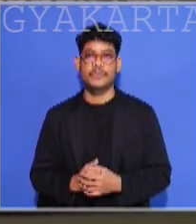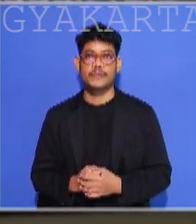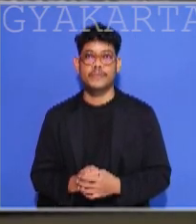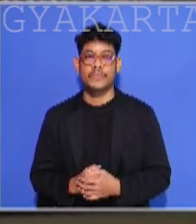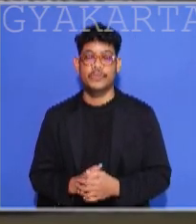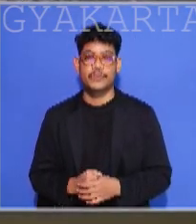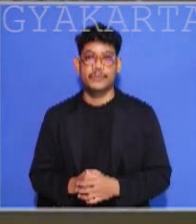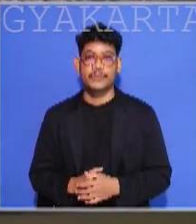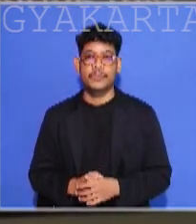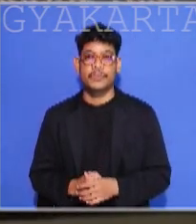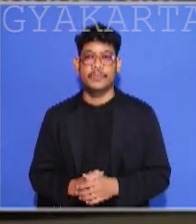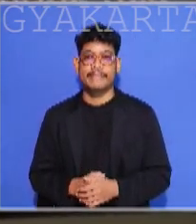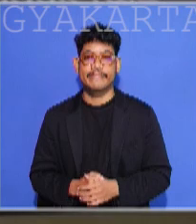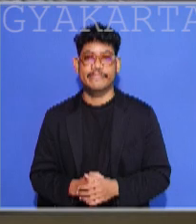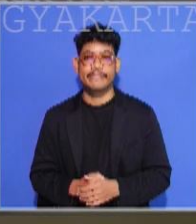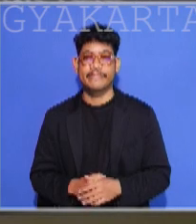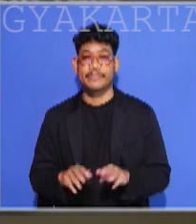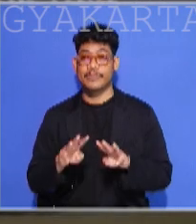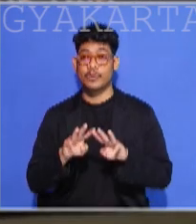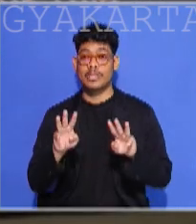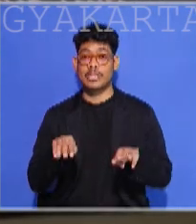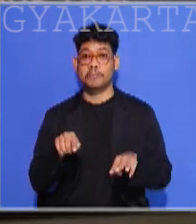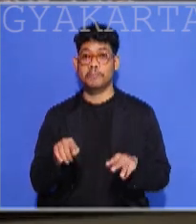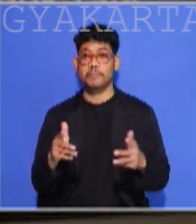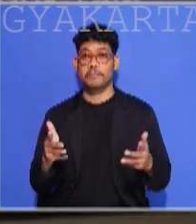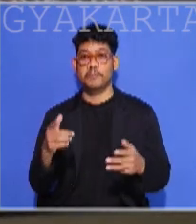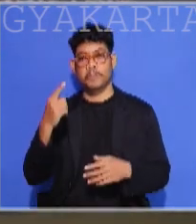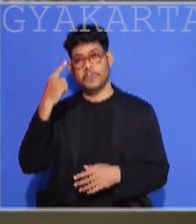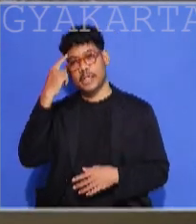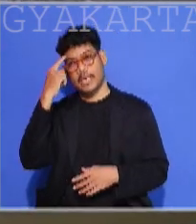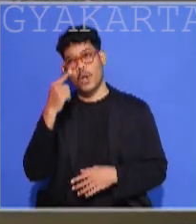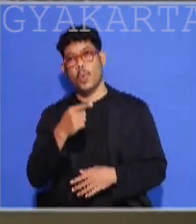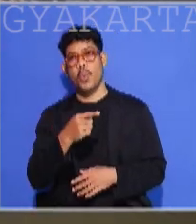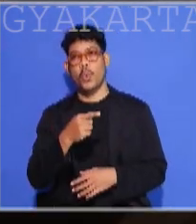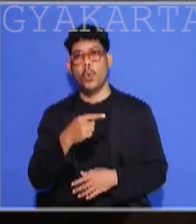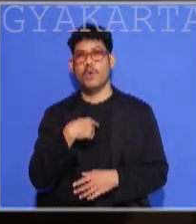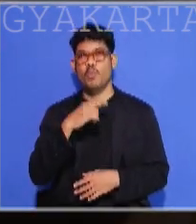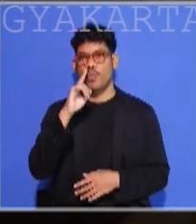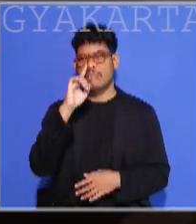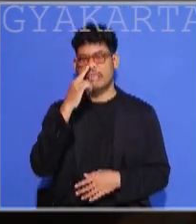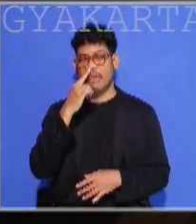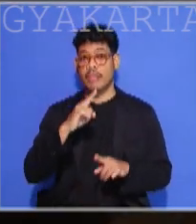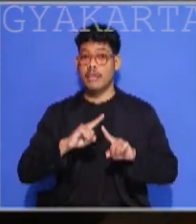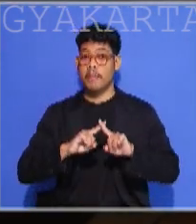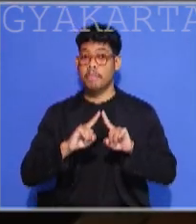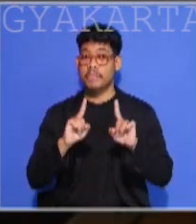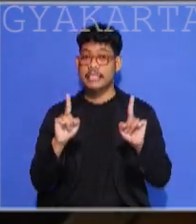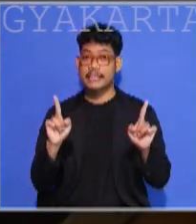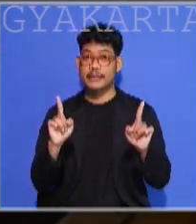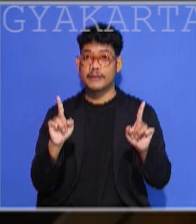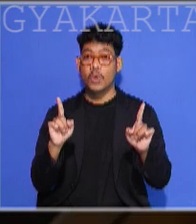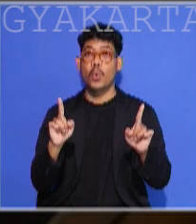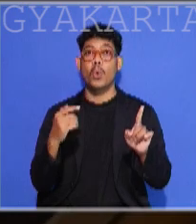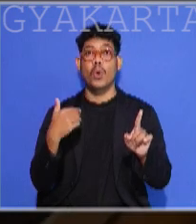museum museum seringkali dianggap sebagai tempat yang membusankan dan monoton namun anggapan ini memudar ketika pelancong mengunjungi